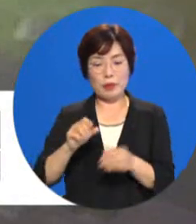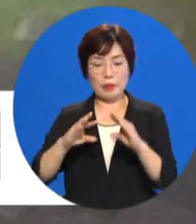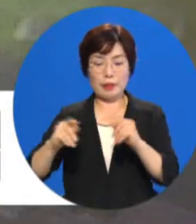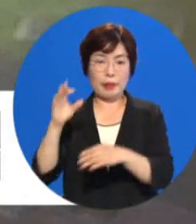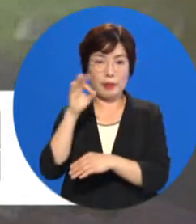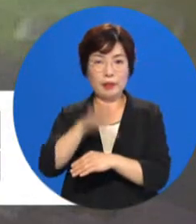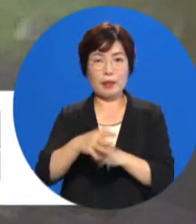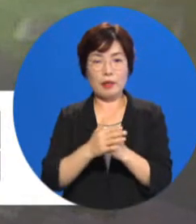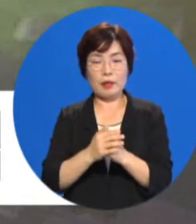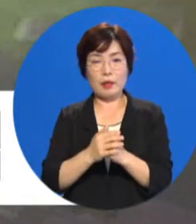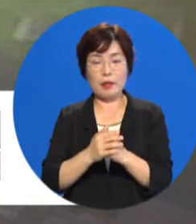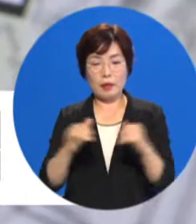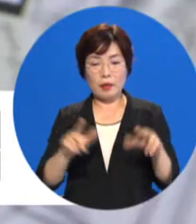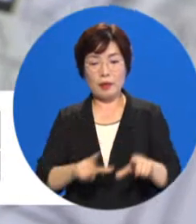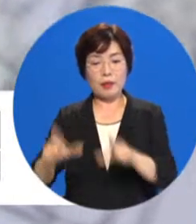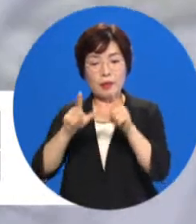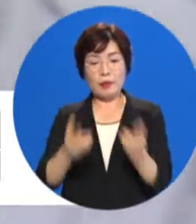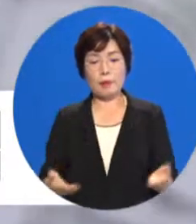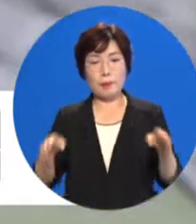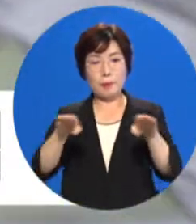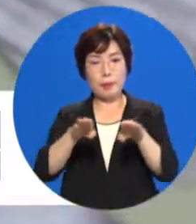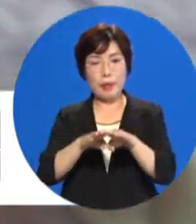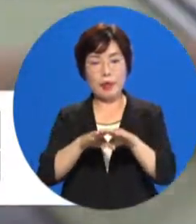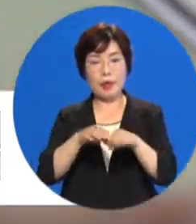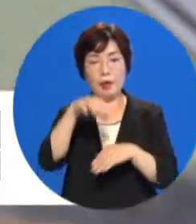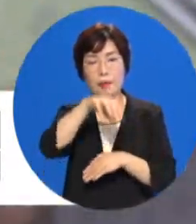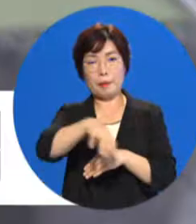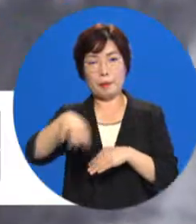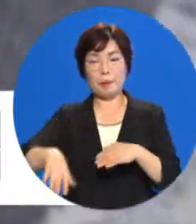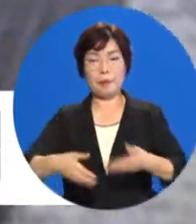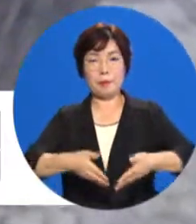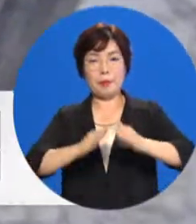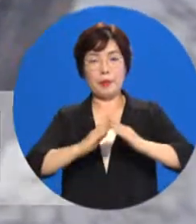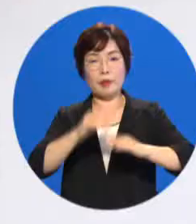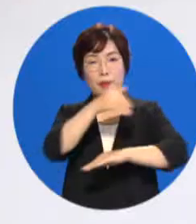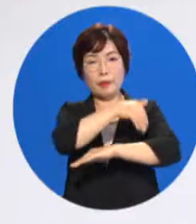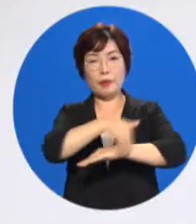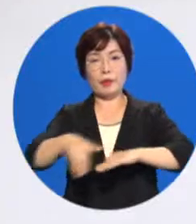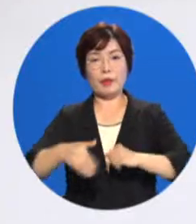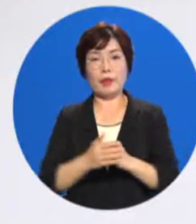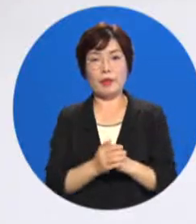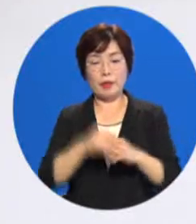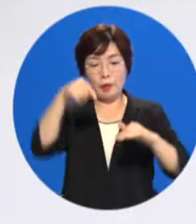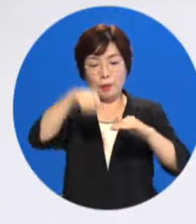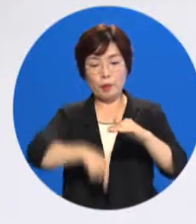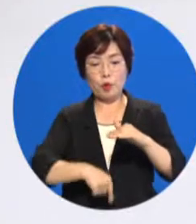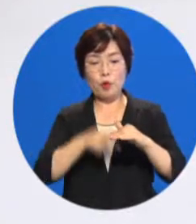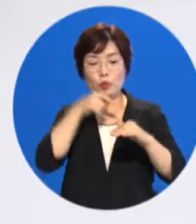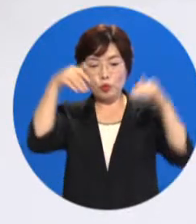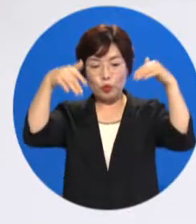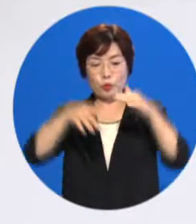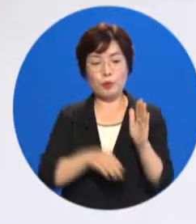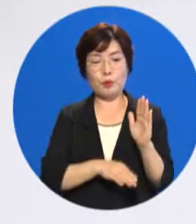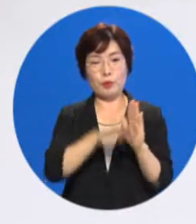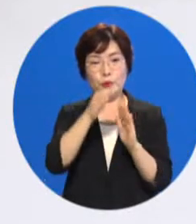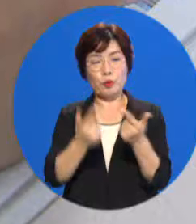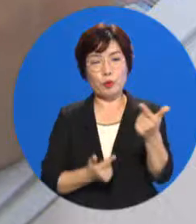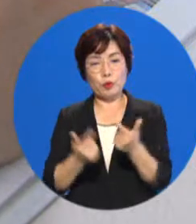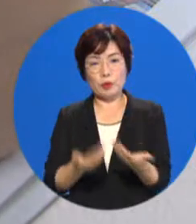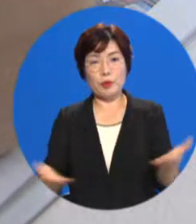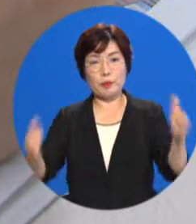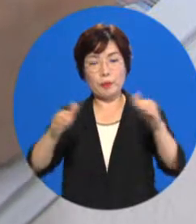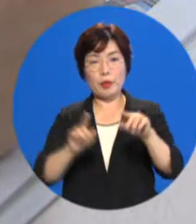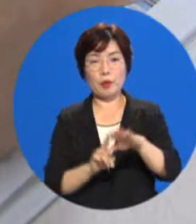생활 예수 시 가 결합된 시민 동을 조성하겠다는 계획입니다 지아는 홍수 조절용 절이지 가 들어서고 지상